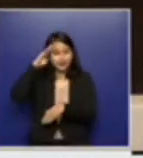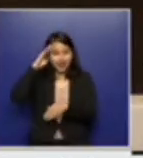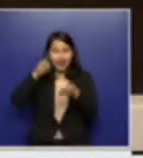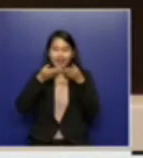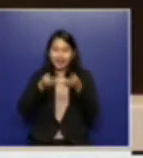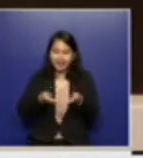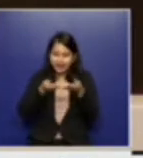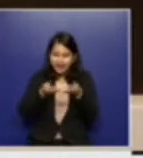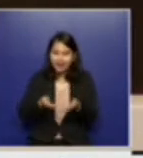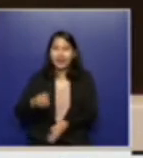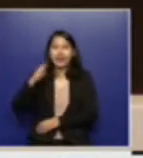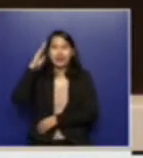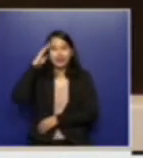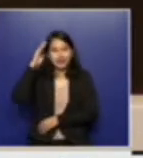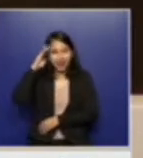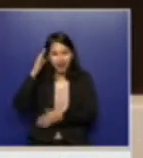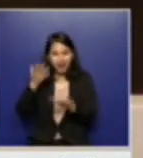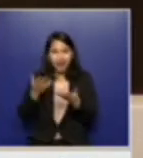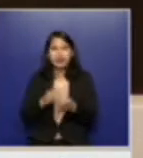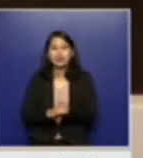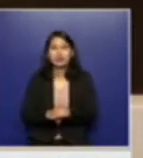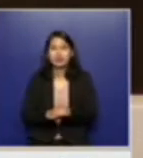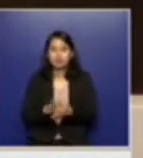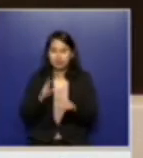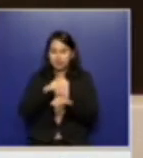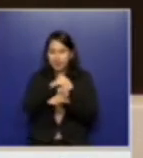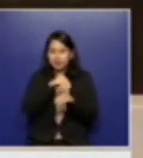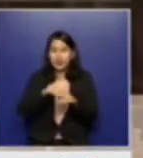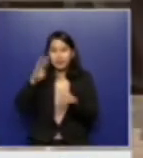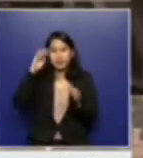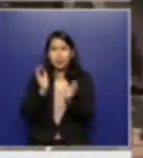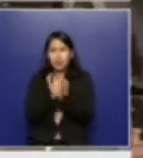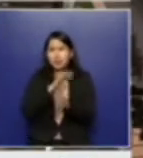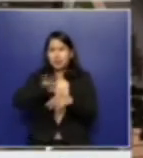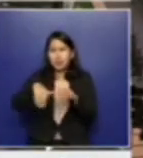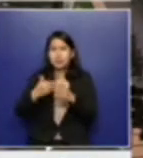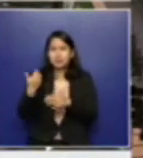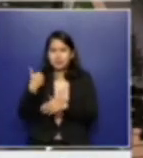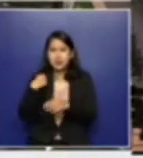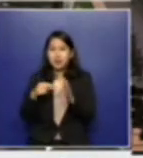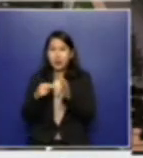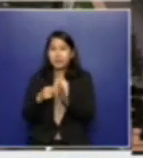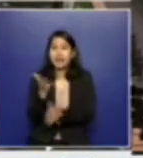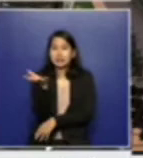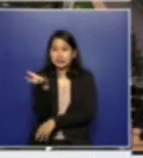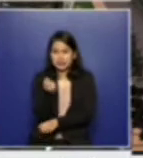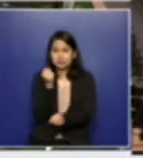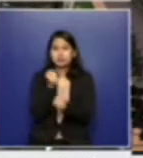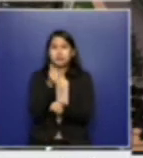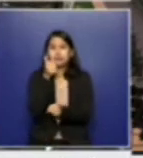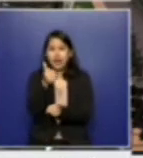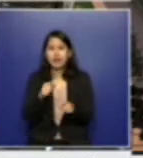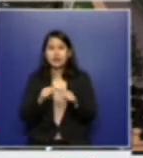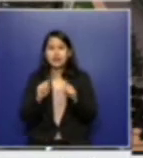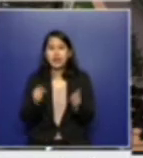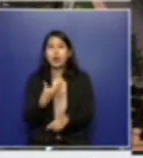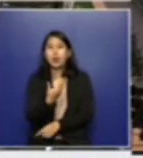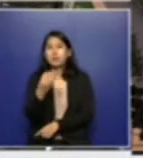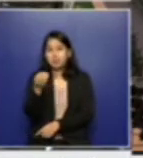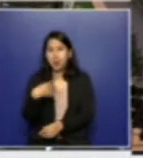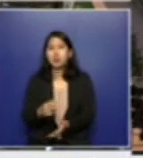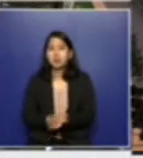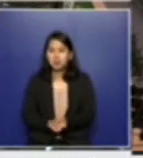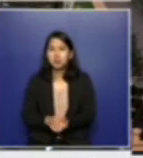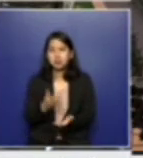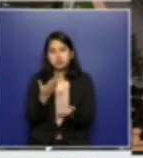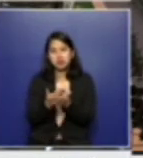ศมีป่าไม้มีกรมทรัพยากรมีตำรวจหมดครับเอามาใช้ได้ครับแต่ท่านบอกว่าตัวนี้คุ้มค่าดีเป็น